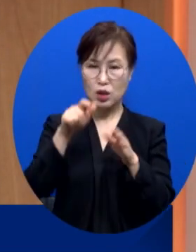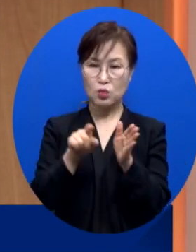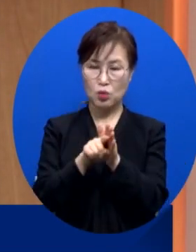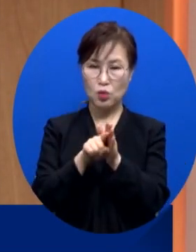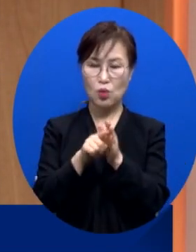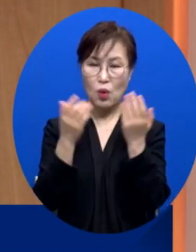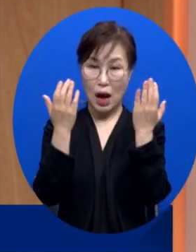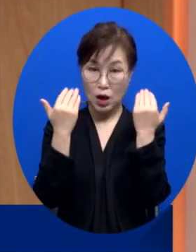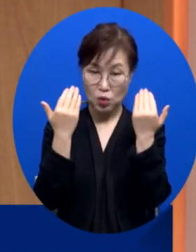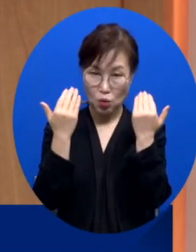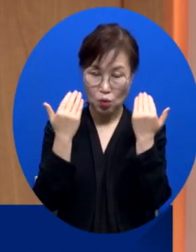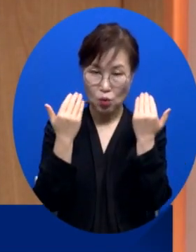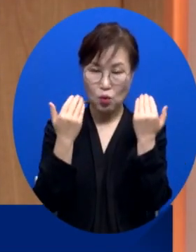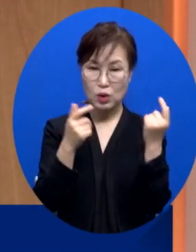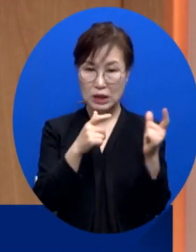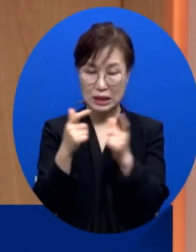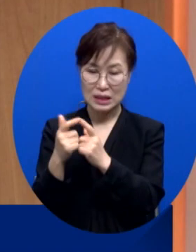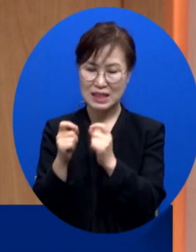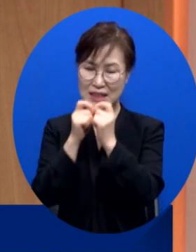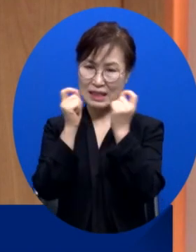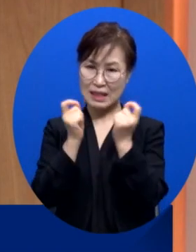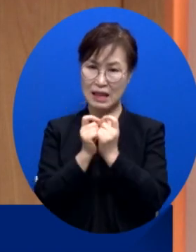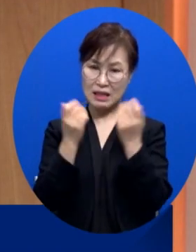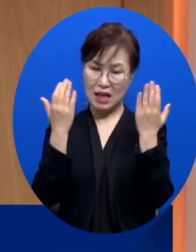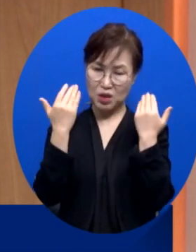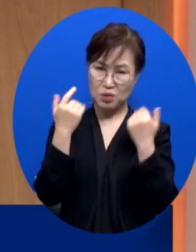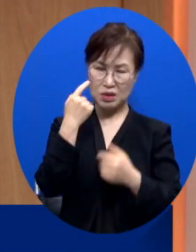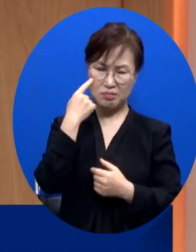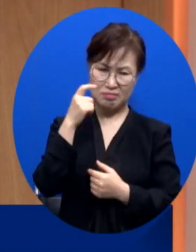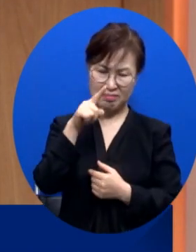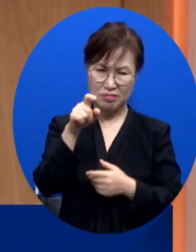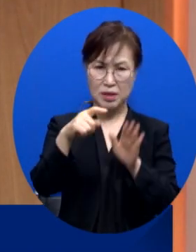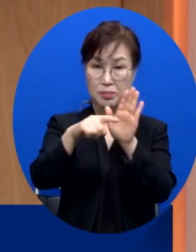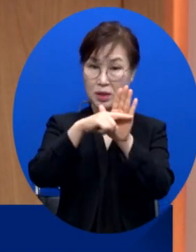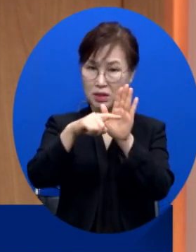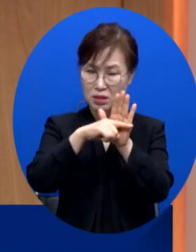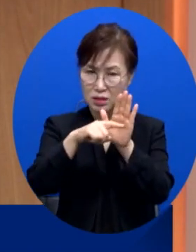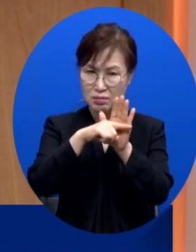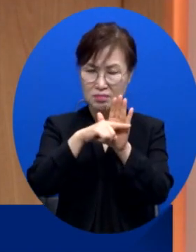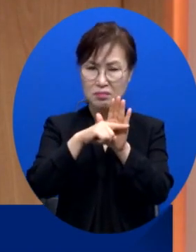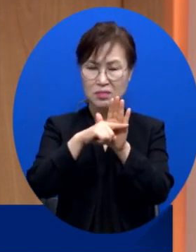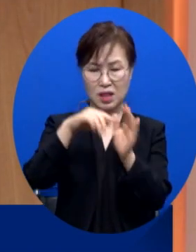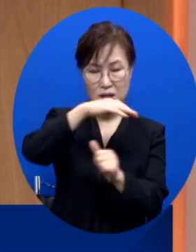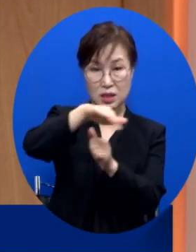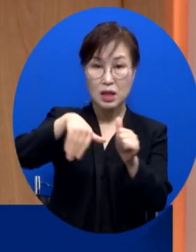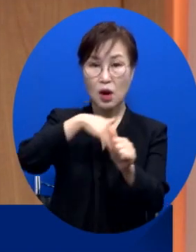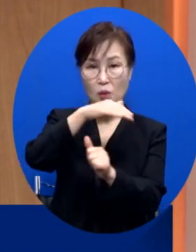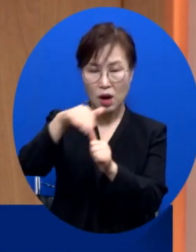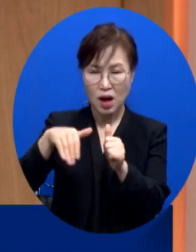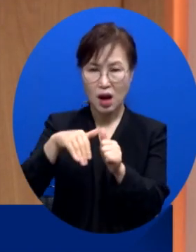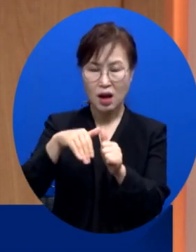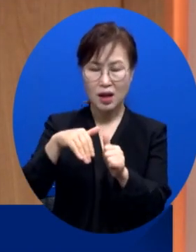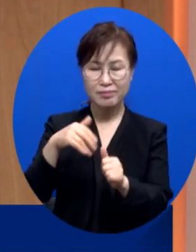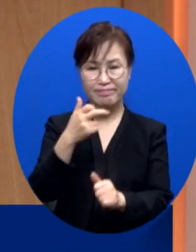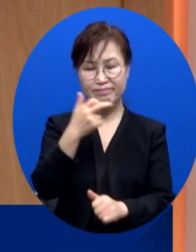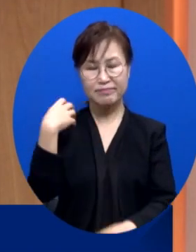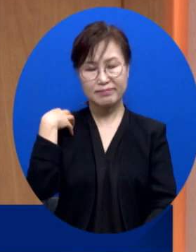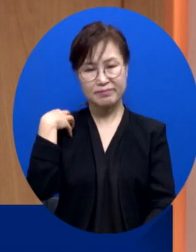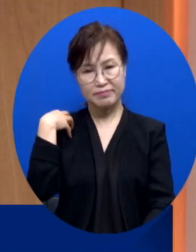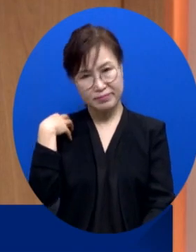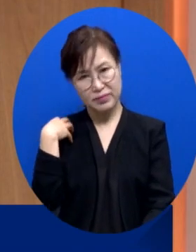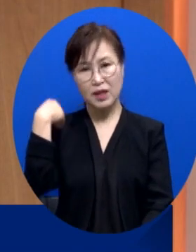또 많은 사립학교들의 의심과 불신의 대상이 된 현실에 큰